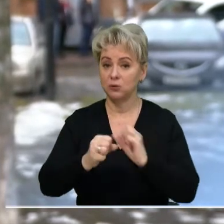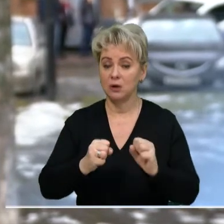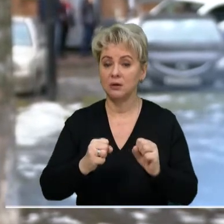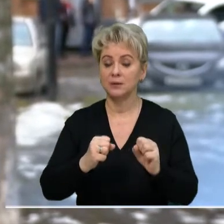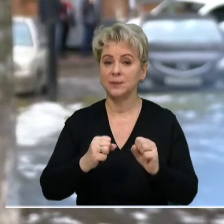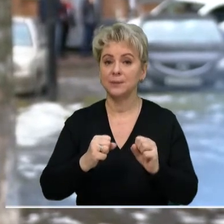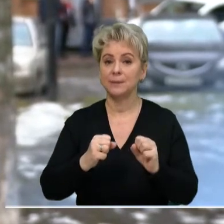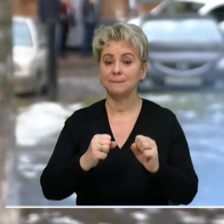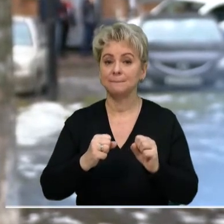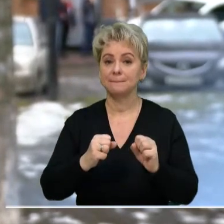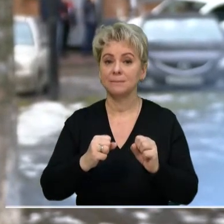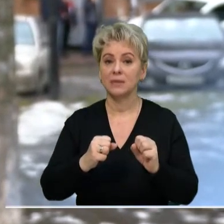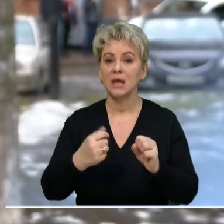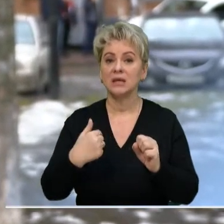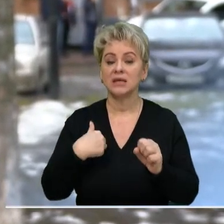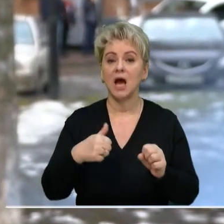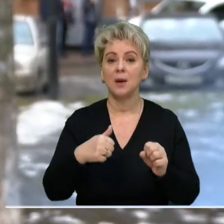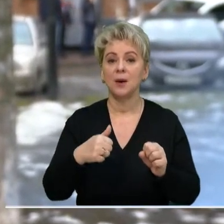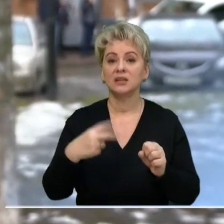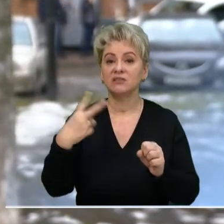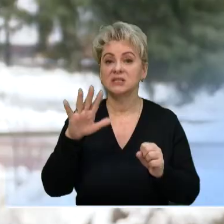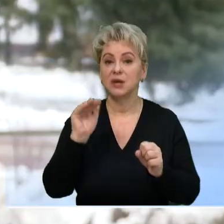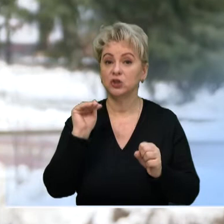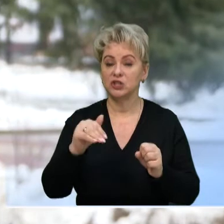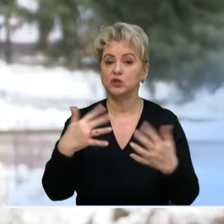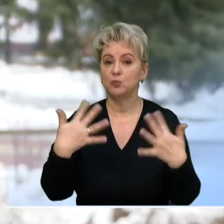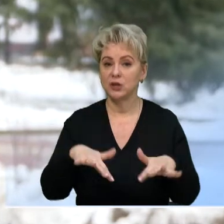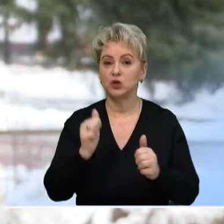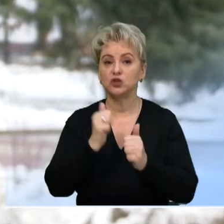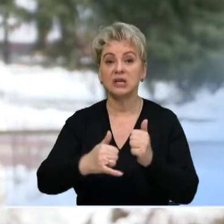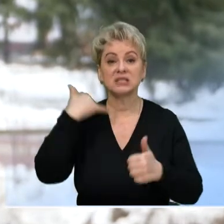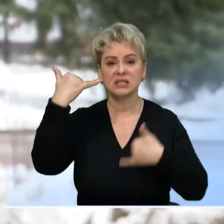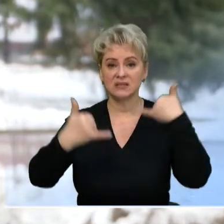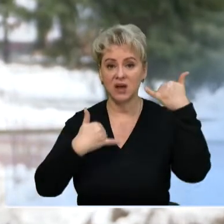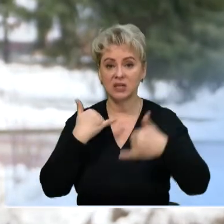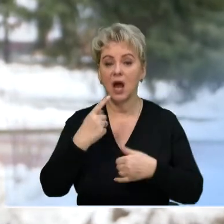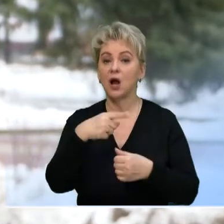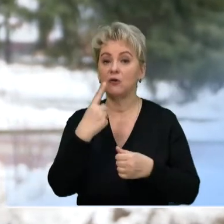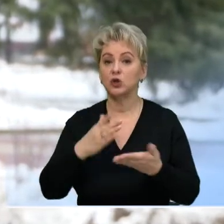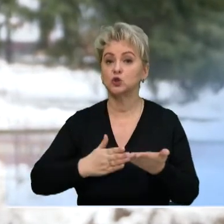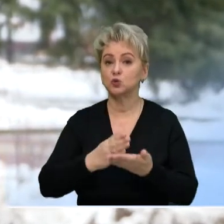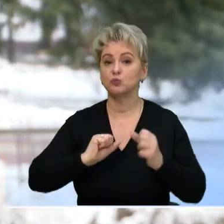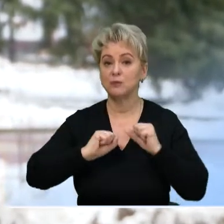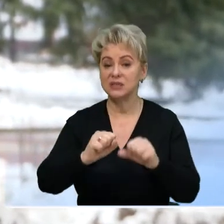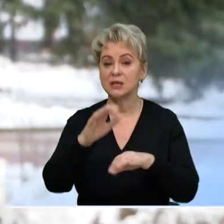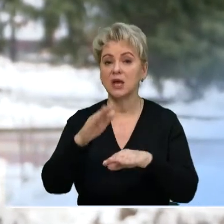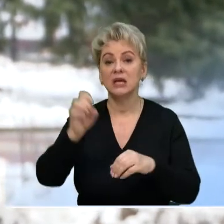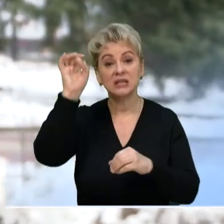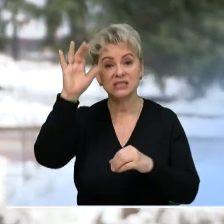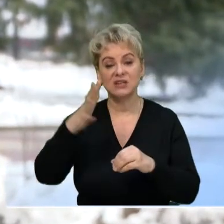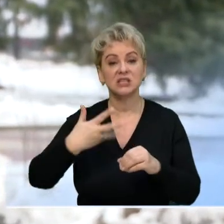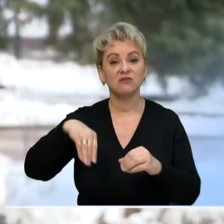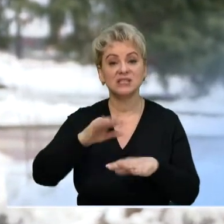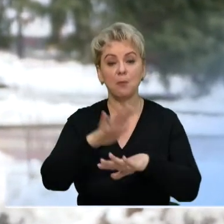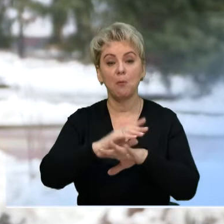какой итог? Ну, я потерял 25 тысяч. Ну, очень часто звонят, представляется служба безопасности известного